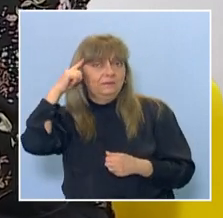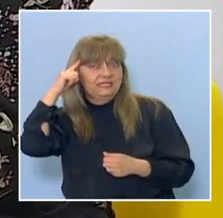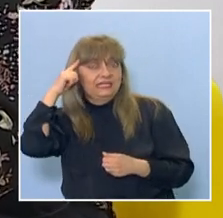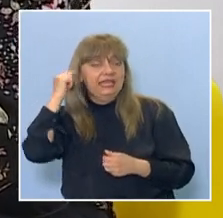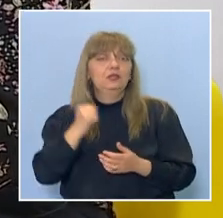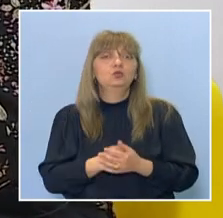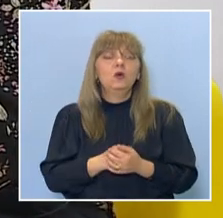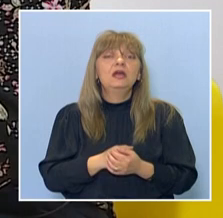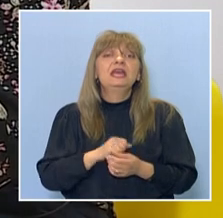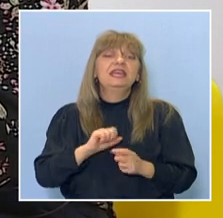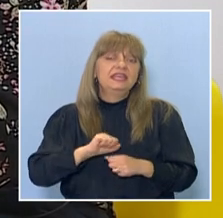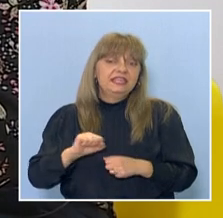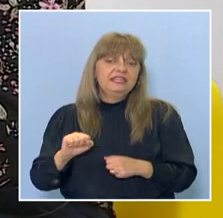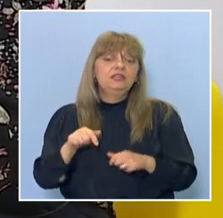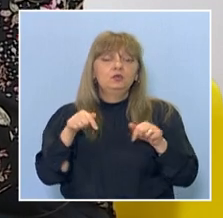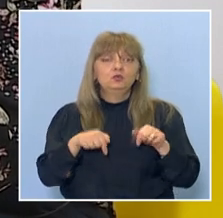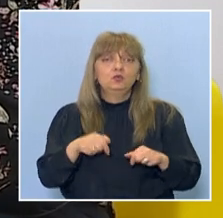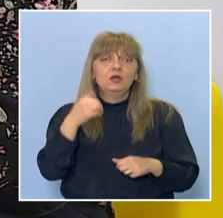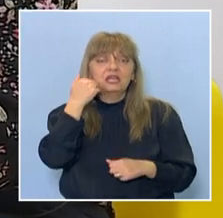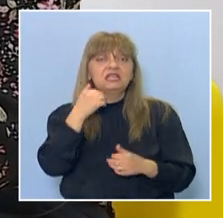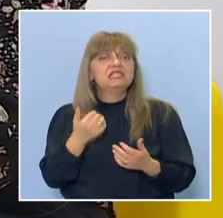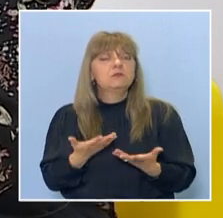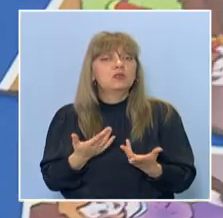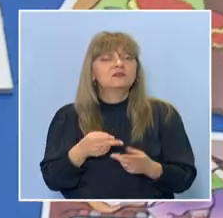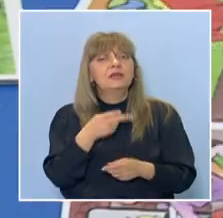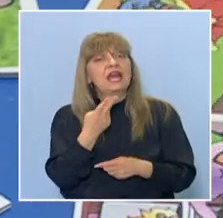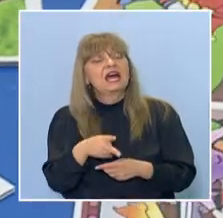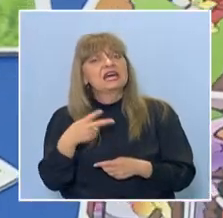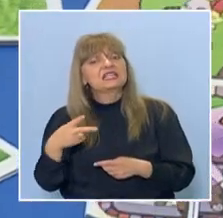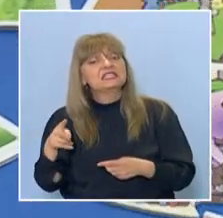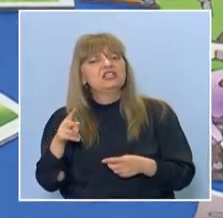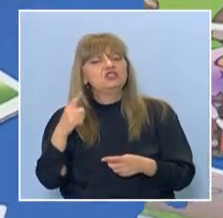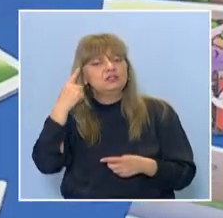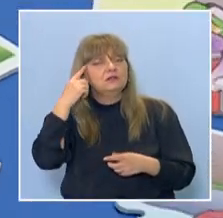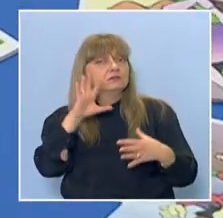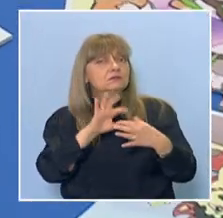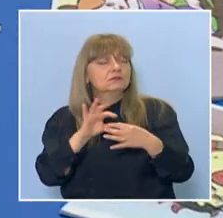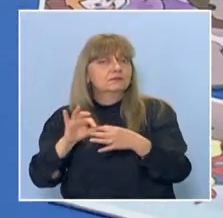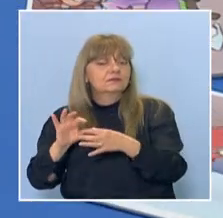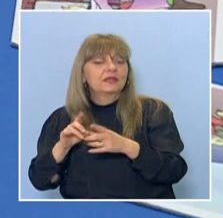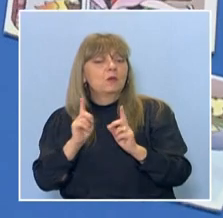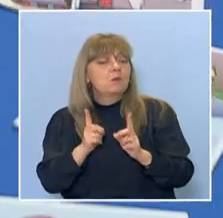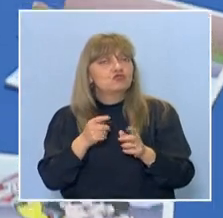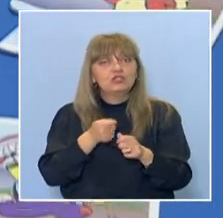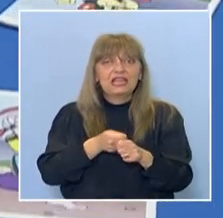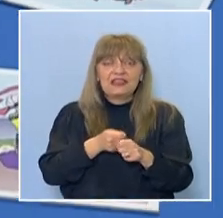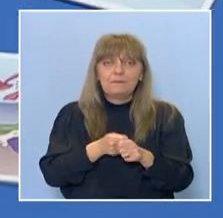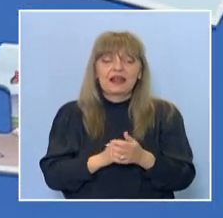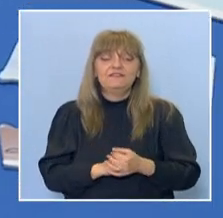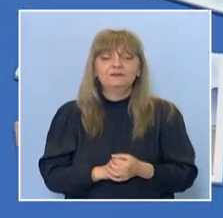и съответно тук използваме различни асоциации, които може да направи, за да